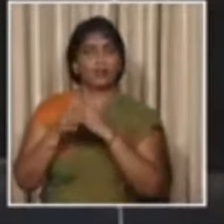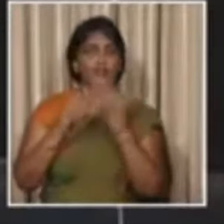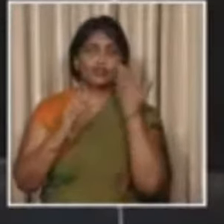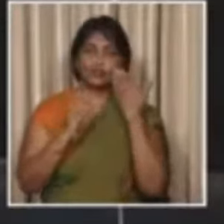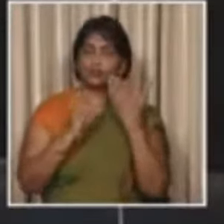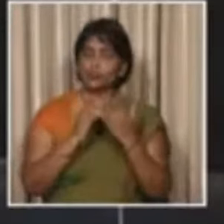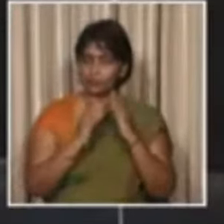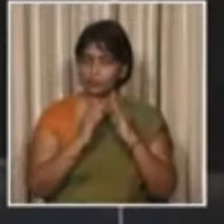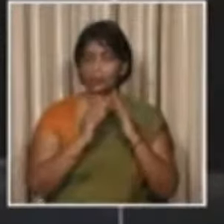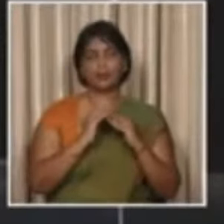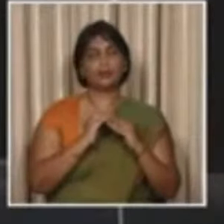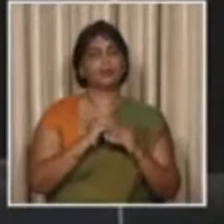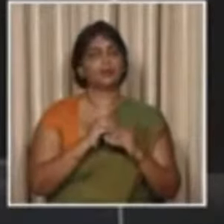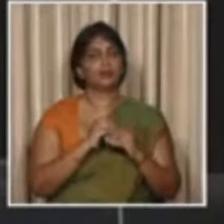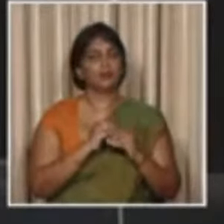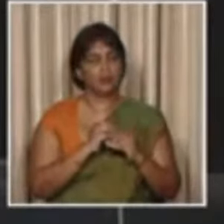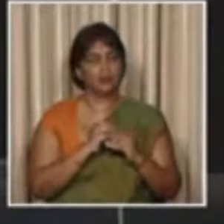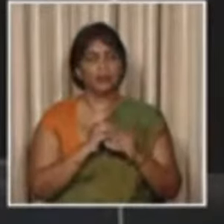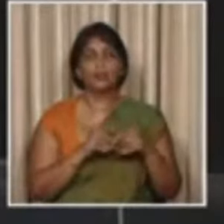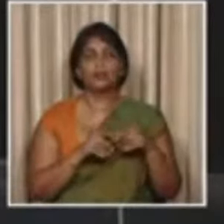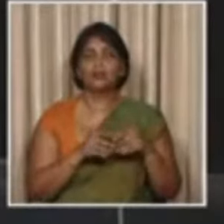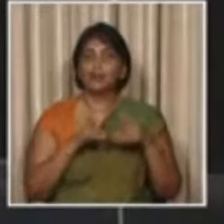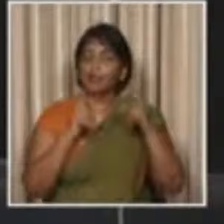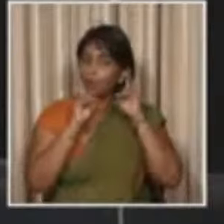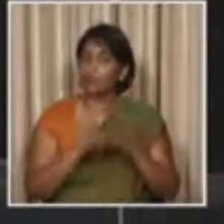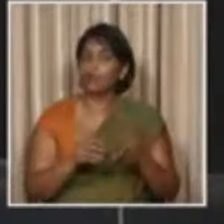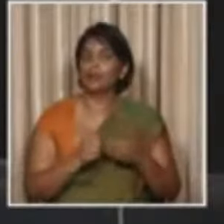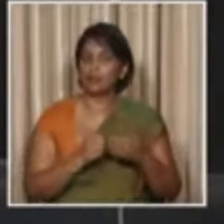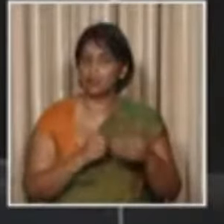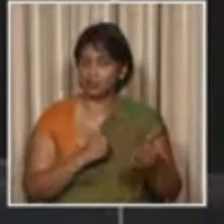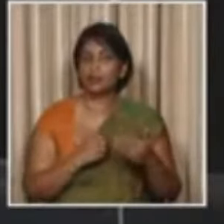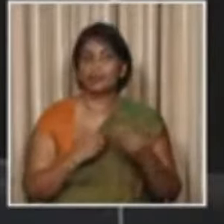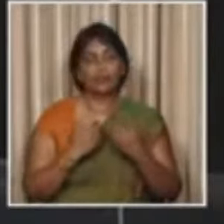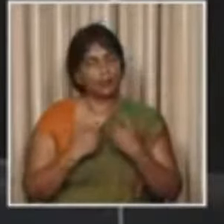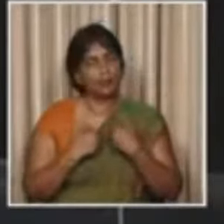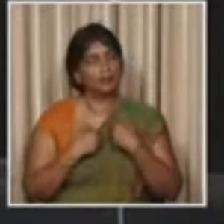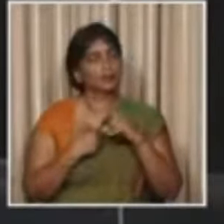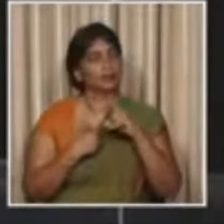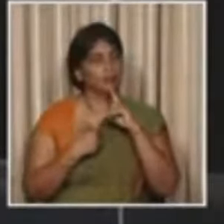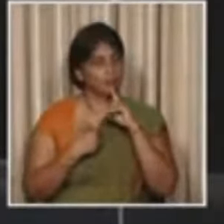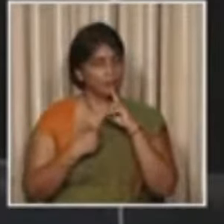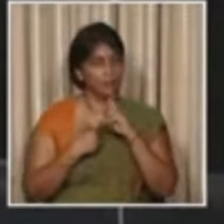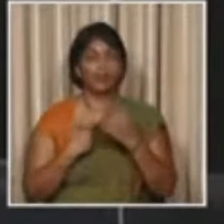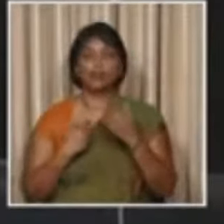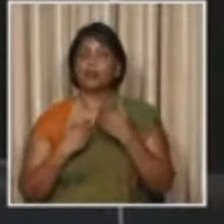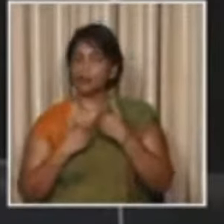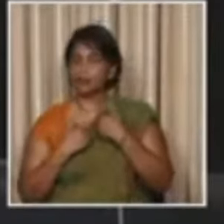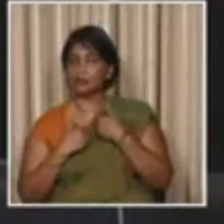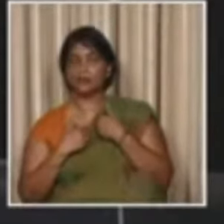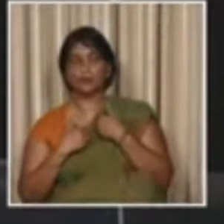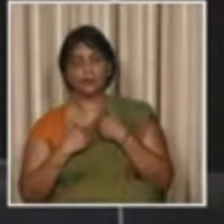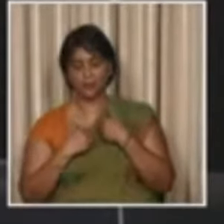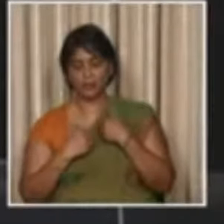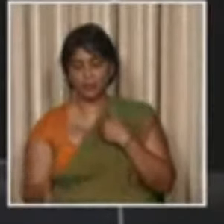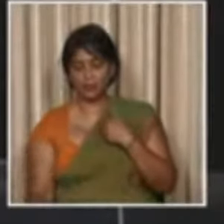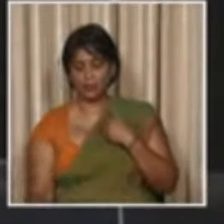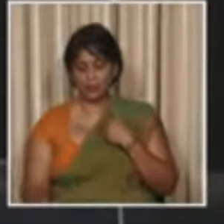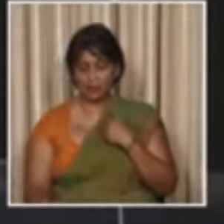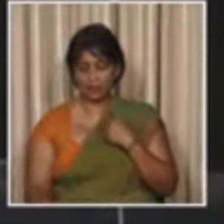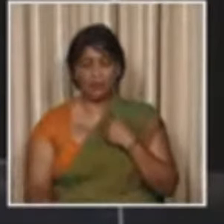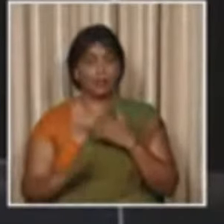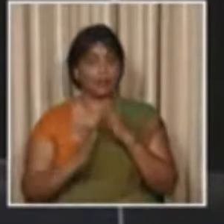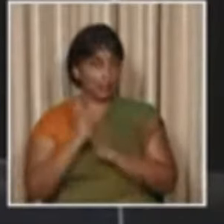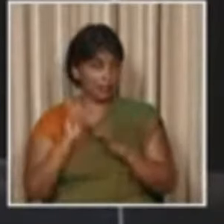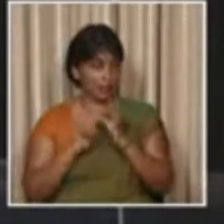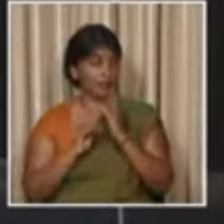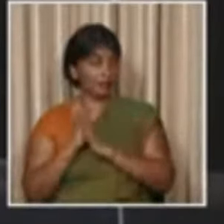පැහැදිලි දැන් මෙතෙන්ට තමයි ඇවිල්ලා තියෙන්නේ මම කියන්නේ අපි මහජන නියෝජිතව